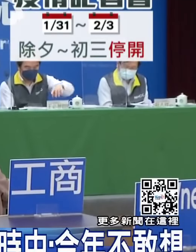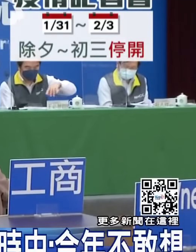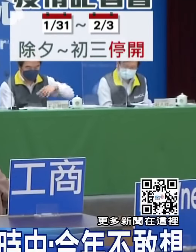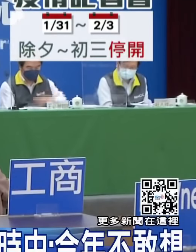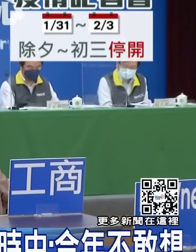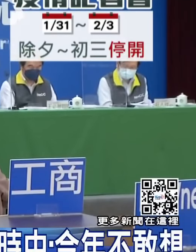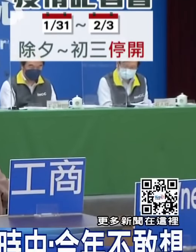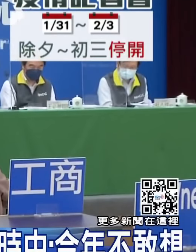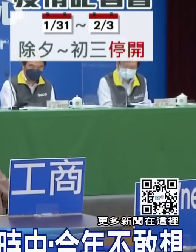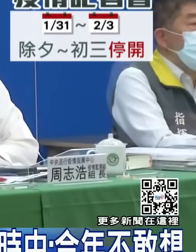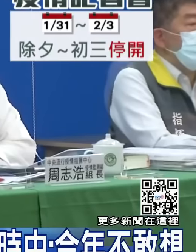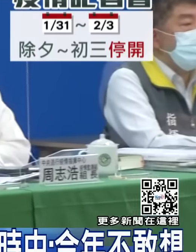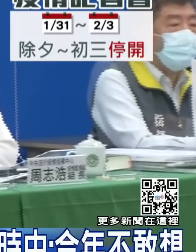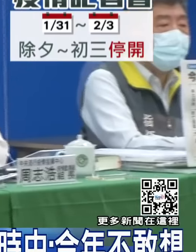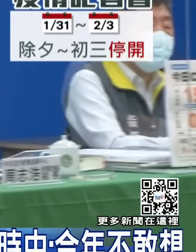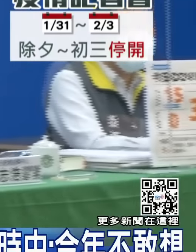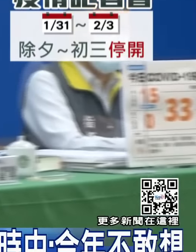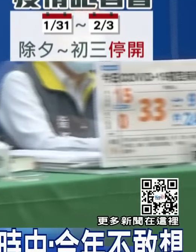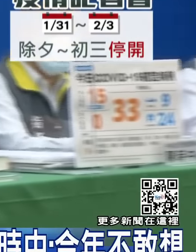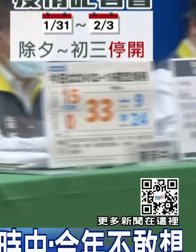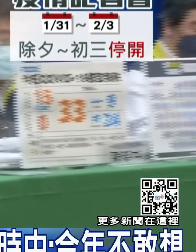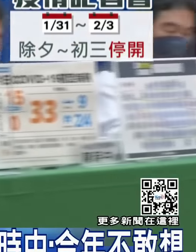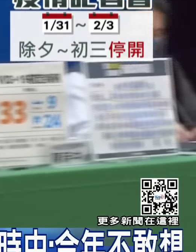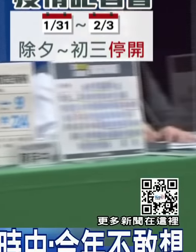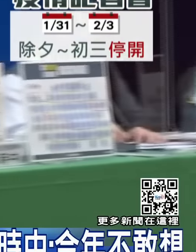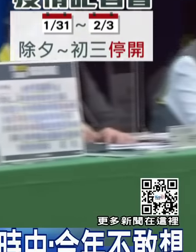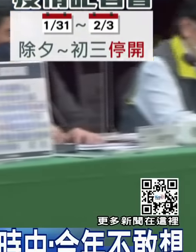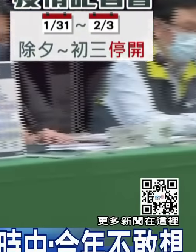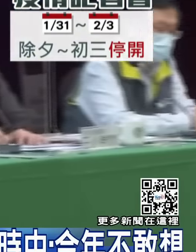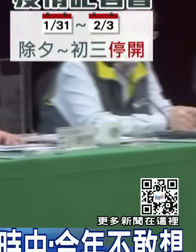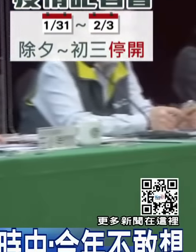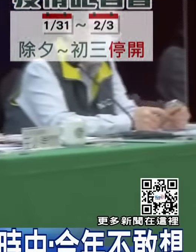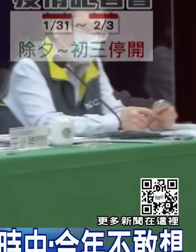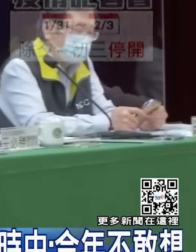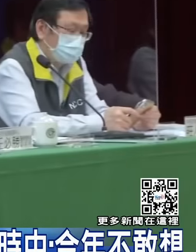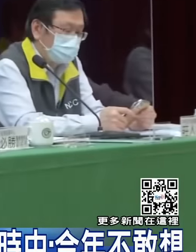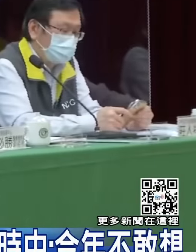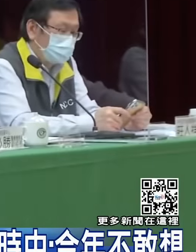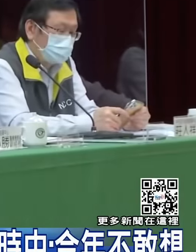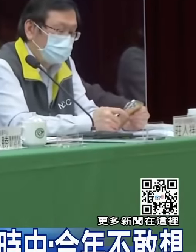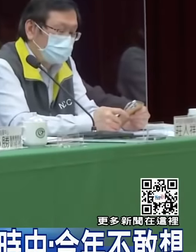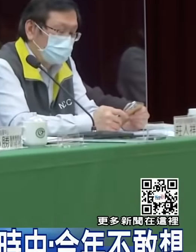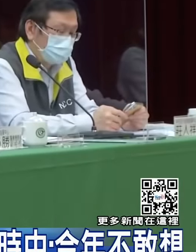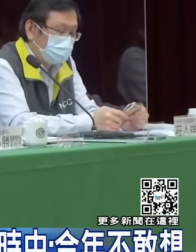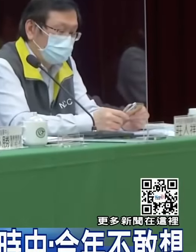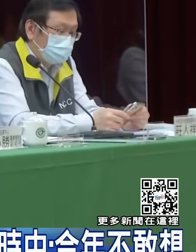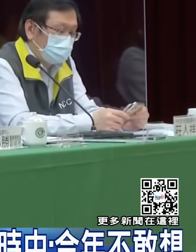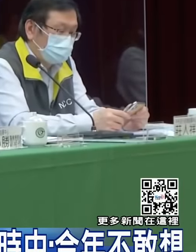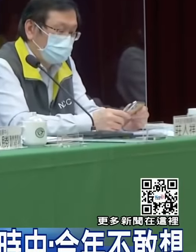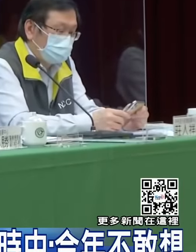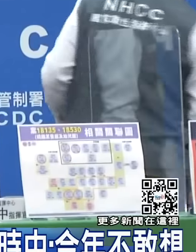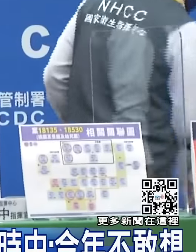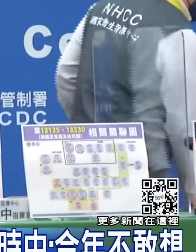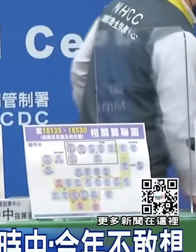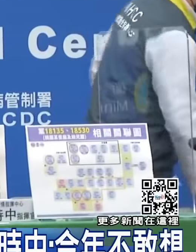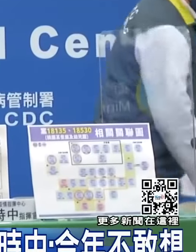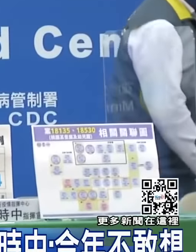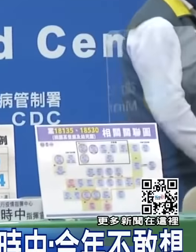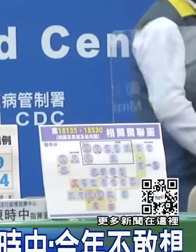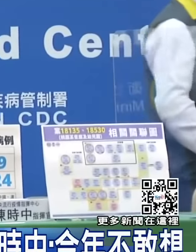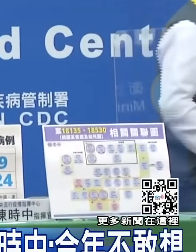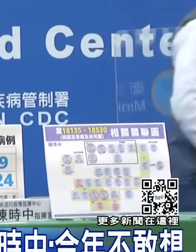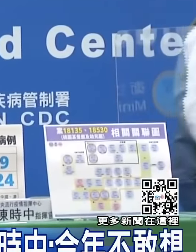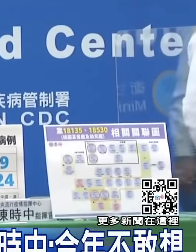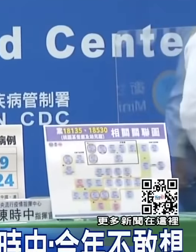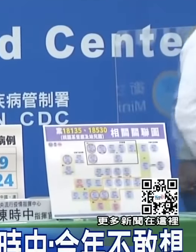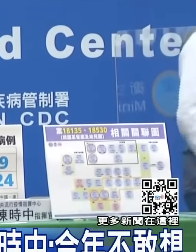有除夕到初三停开，改发新闻稿或影片说明。部长陈时中说，如果突然电话接不停，就代表有事情，例外状